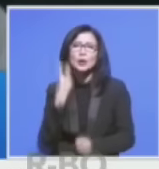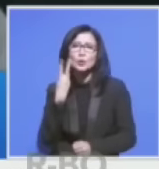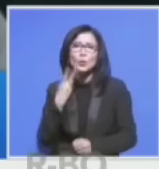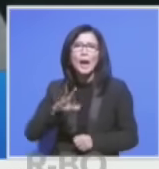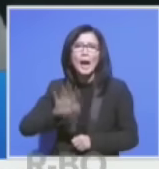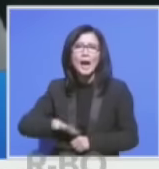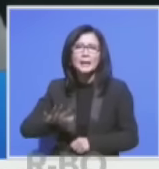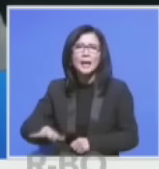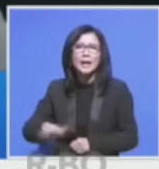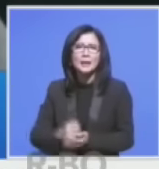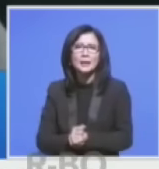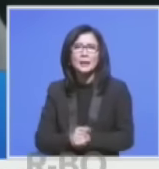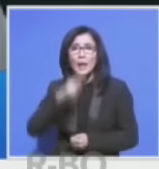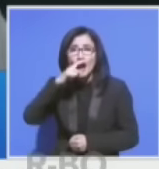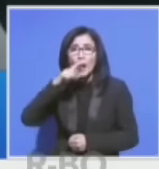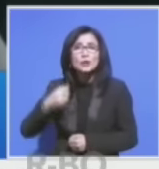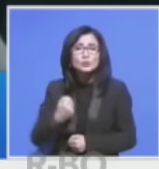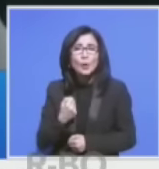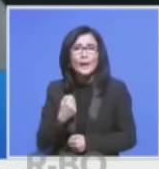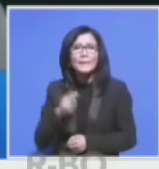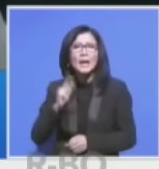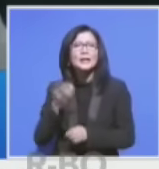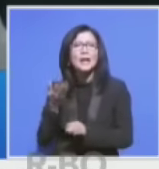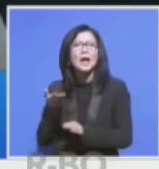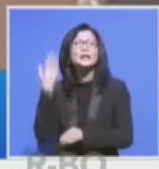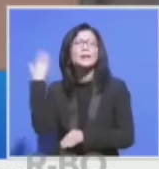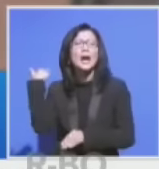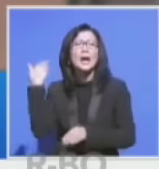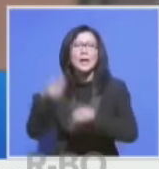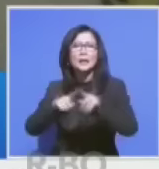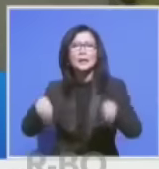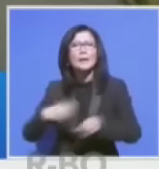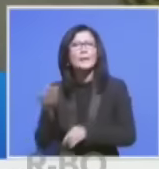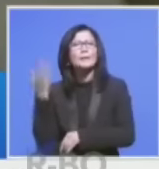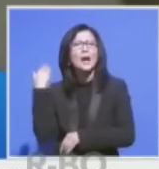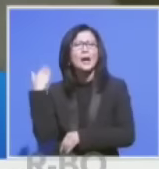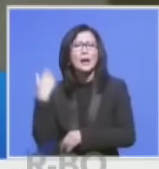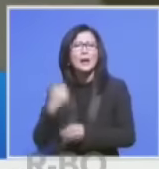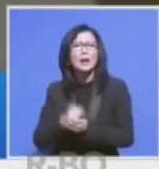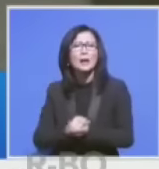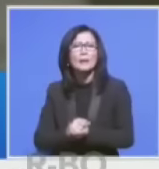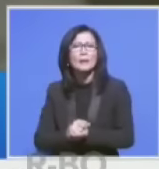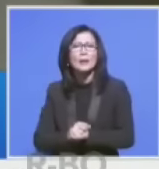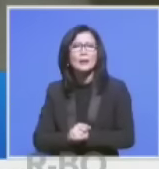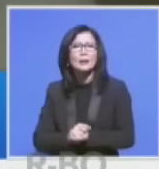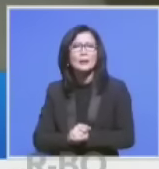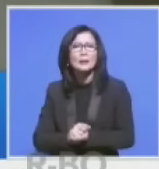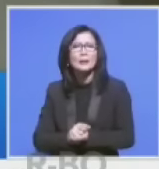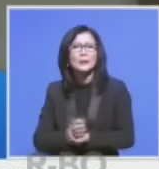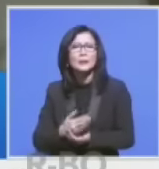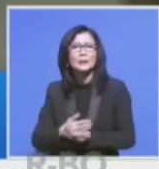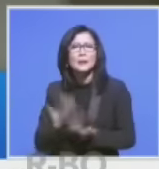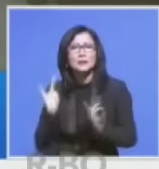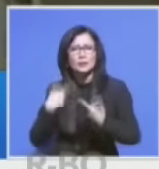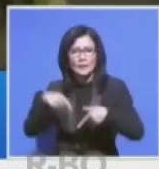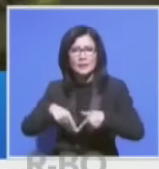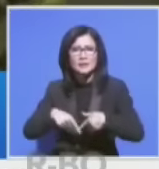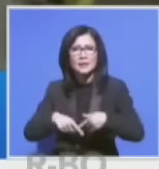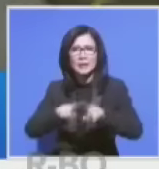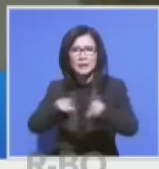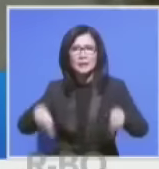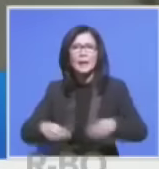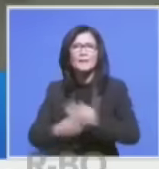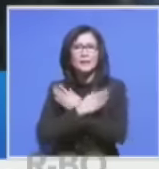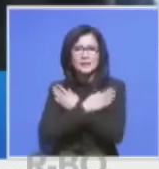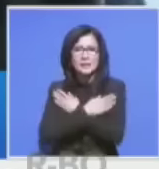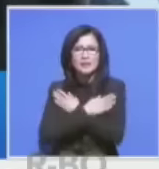dua. Kalau suami sendiri? Suaminya ada di belakang, kamar belakang. Hingga Selasa pagi, ketiga jenazah korban masih di kamar mayat RSUD